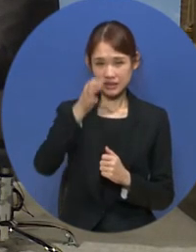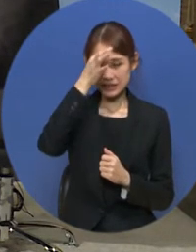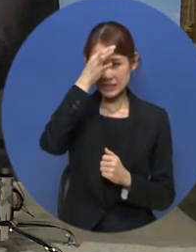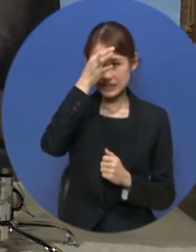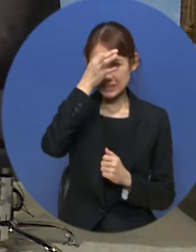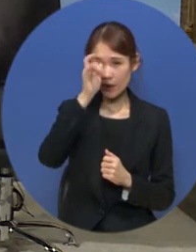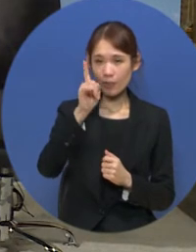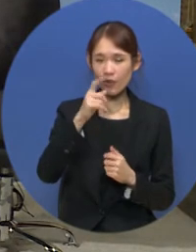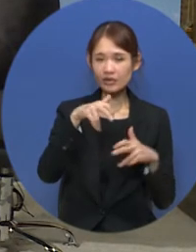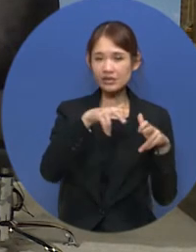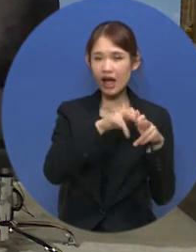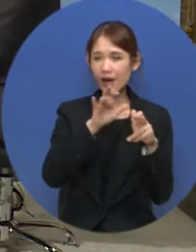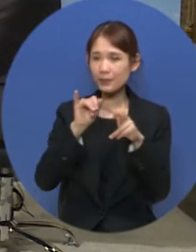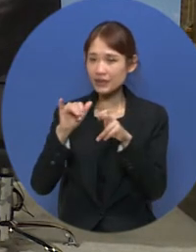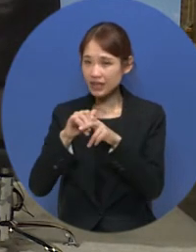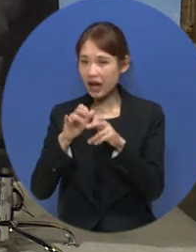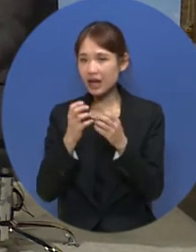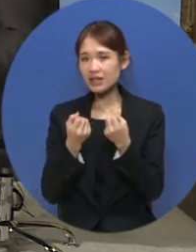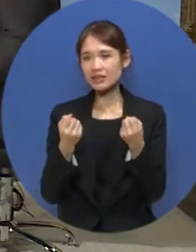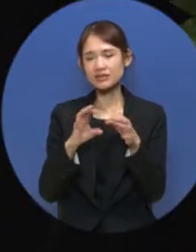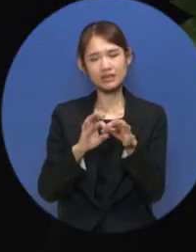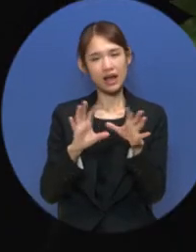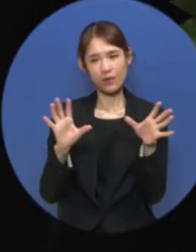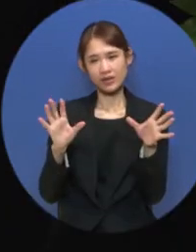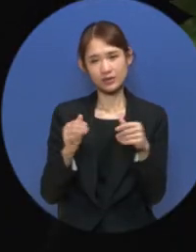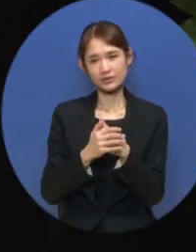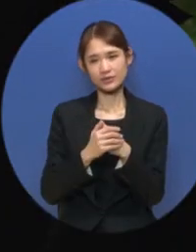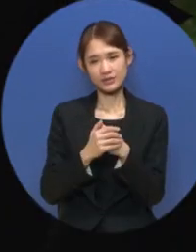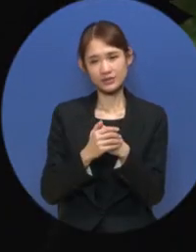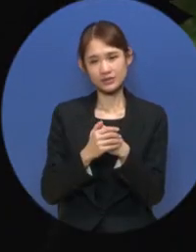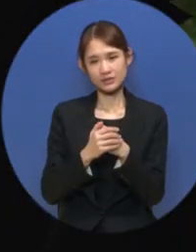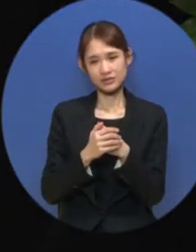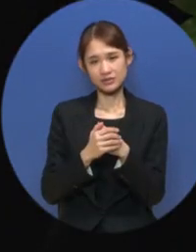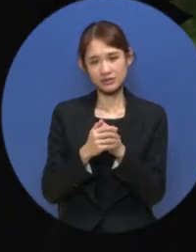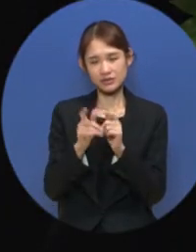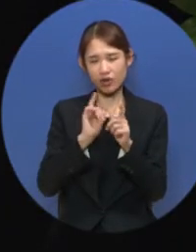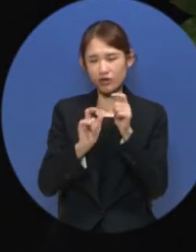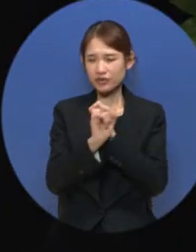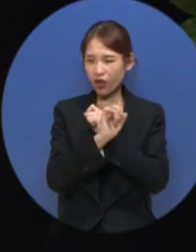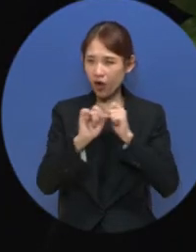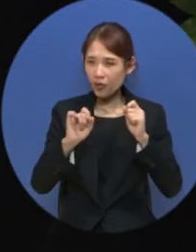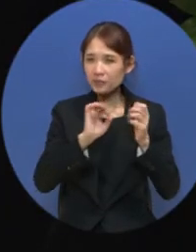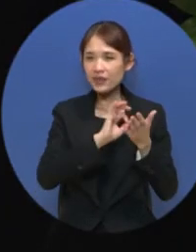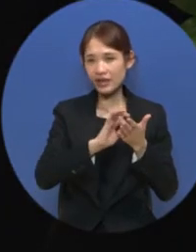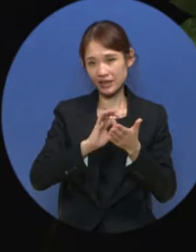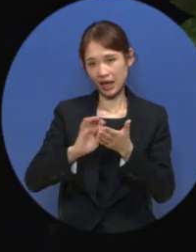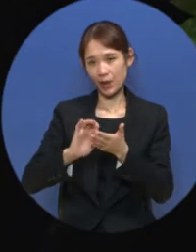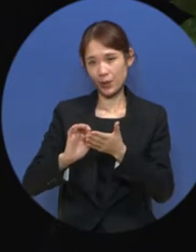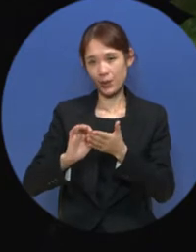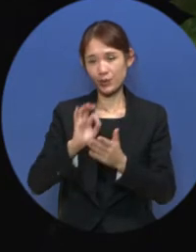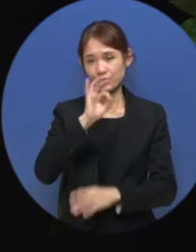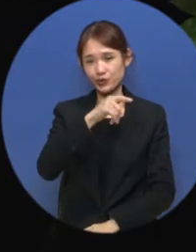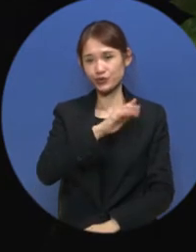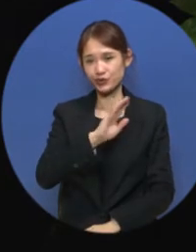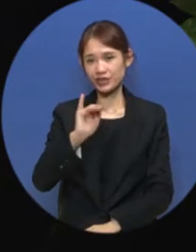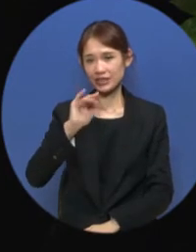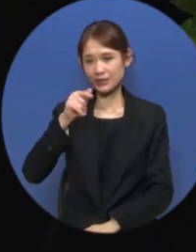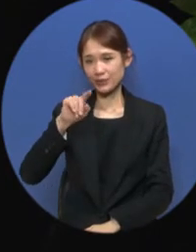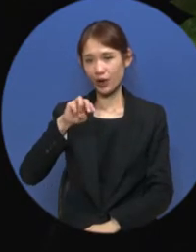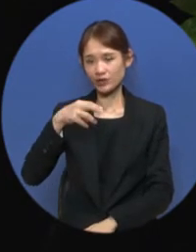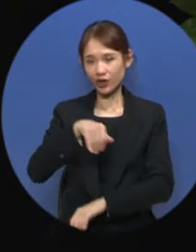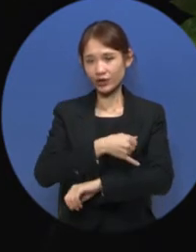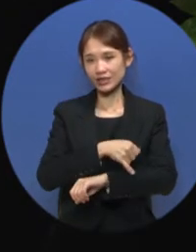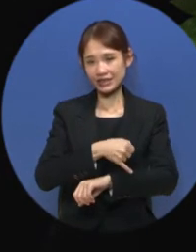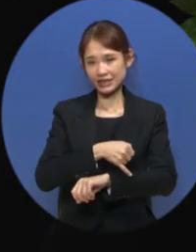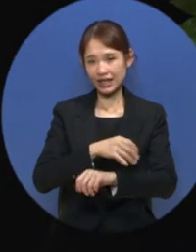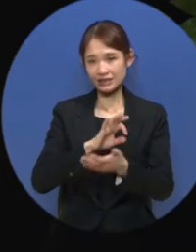이제 장애인이건 비장애인이건 구분 없이 이제 그 범용적으로 좀 쓸 수 있는 그런 유니버설 디자인들은 좀 많이 알려져 있습니다.